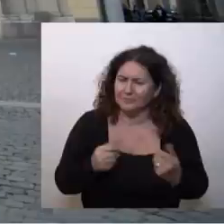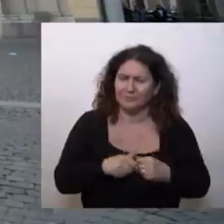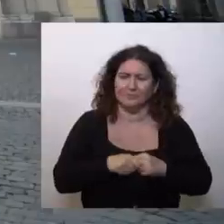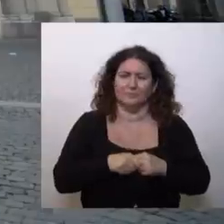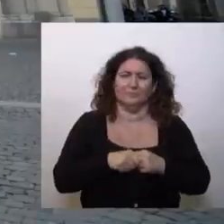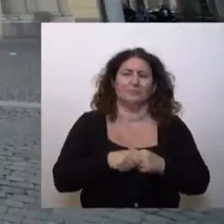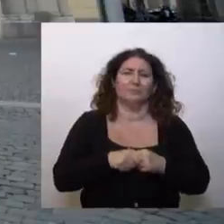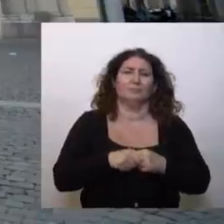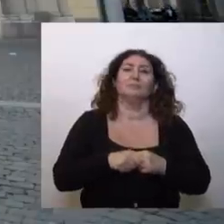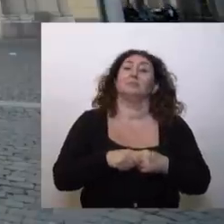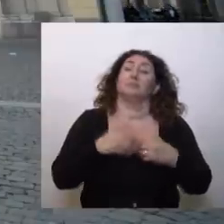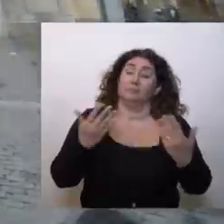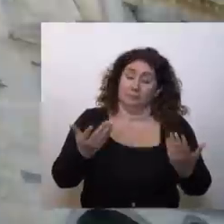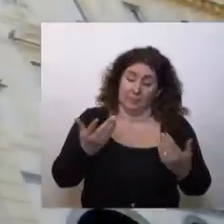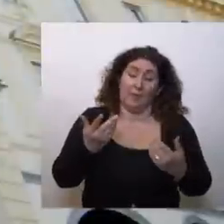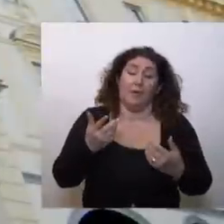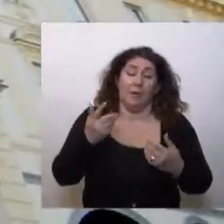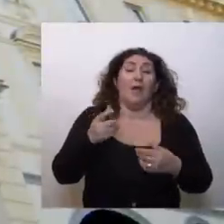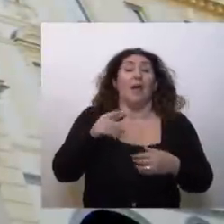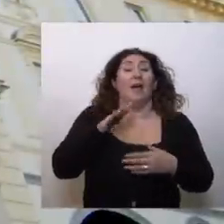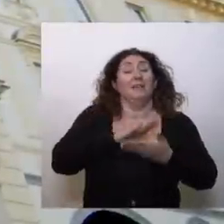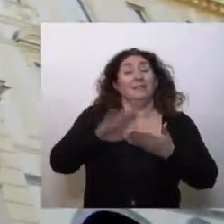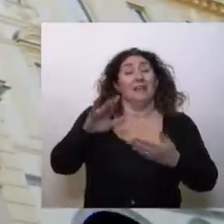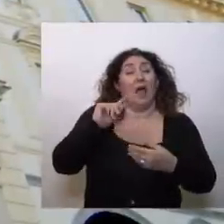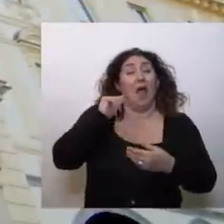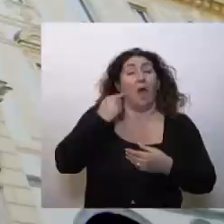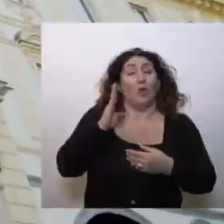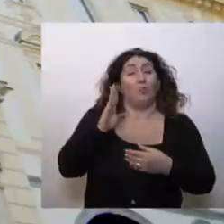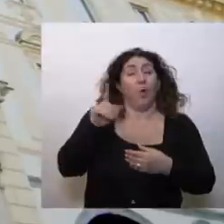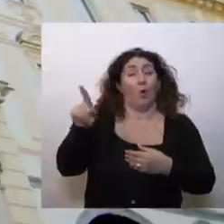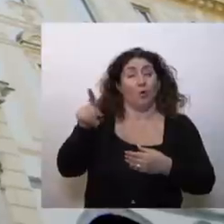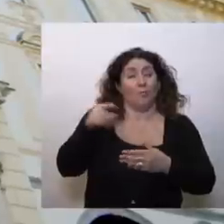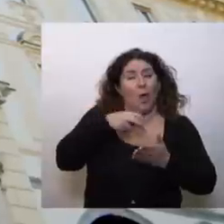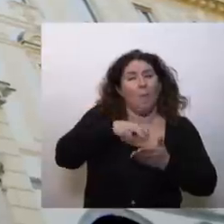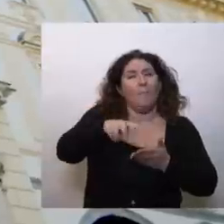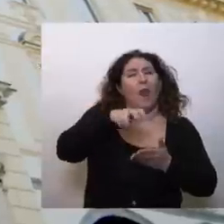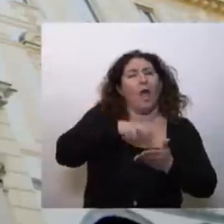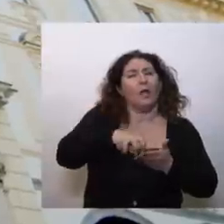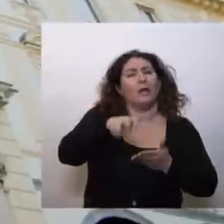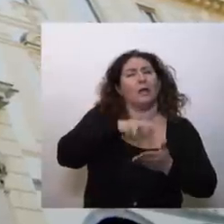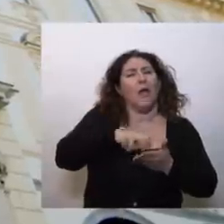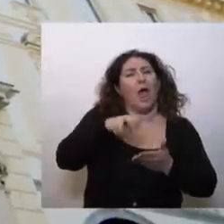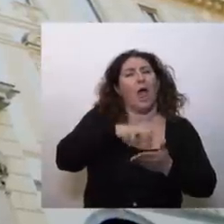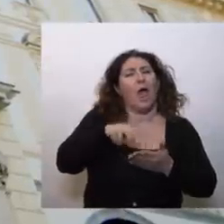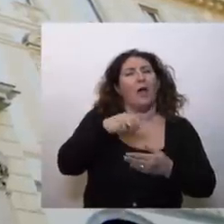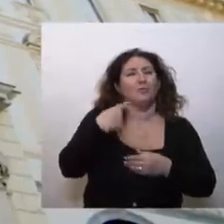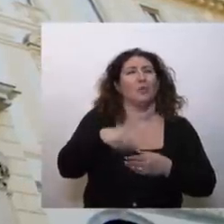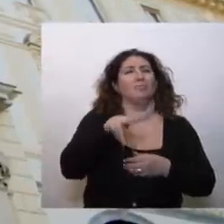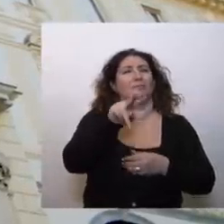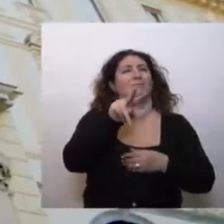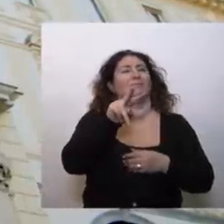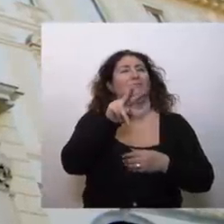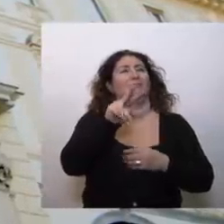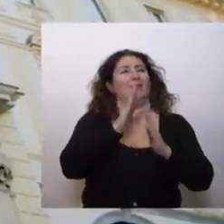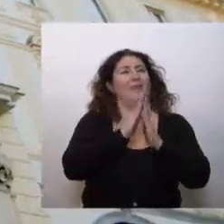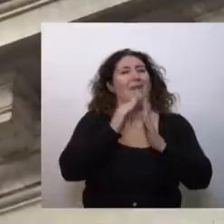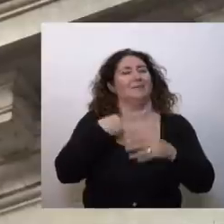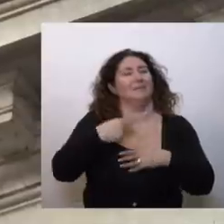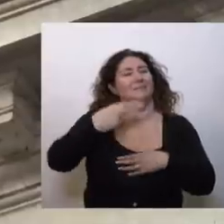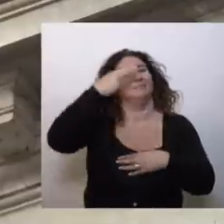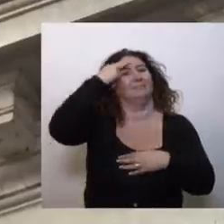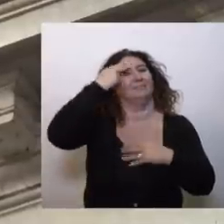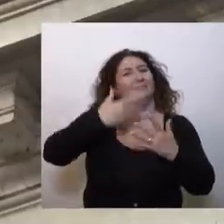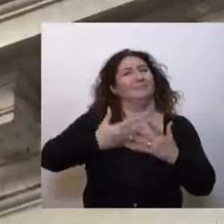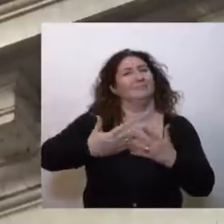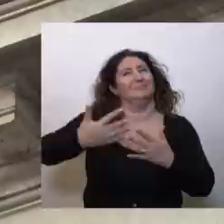dal pellegrinaggio di San Carlo Borromeo che questa chiesa ci ricorda fino ad arrivare ad oggi a questa drammatica esperienza della